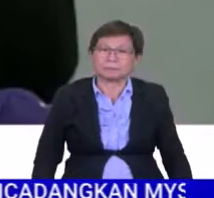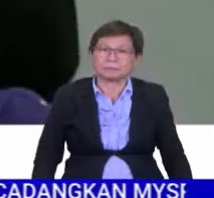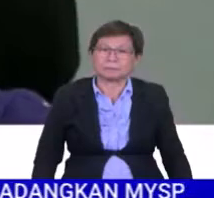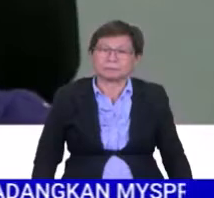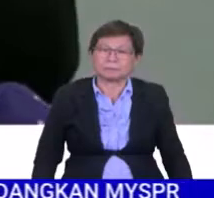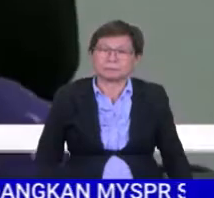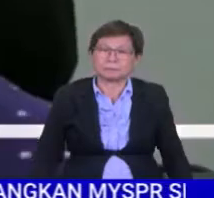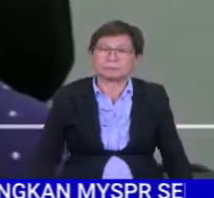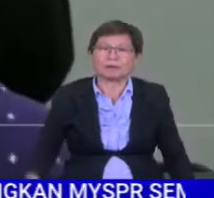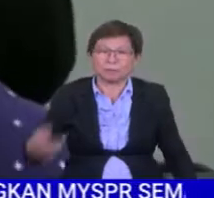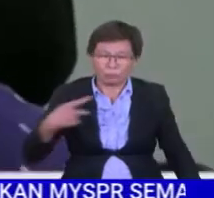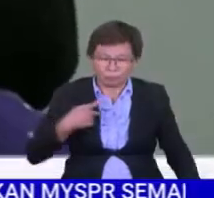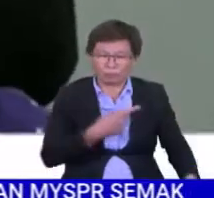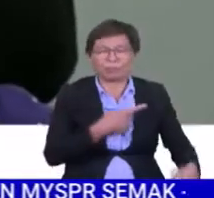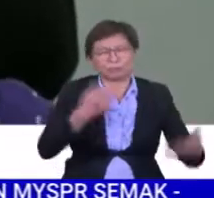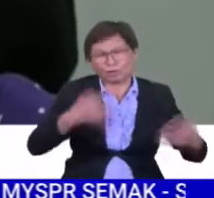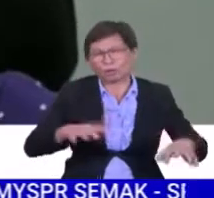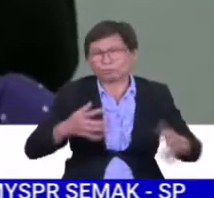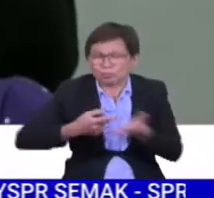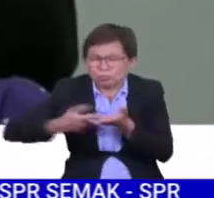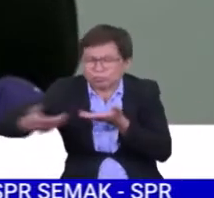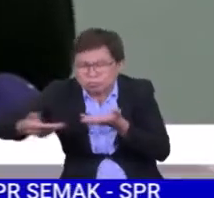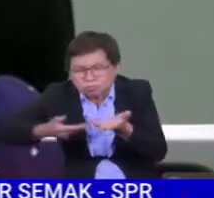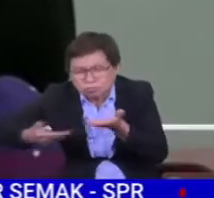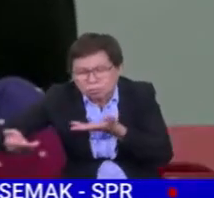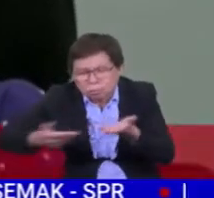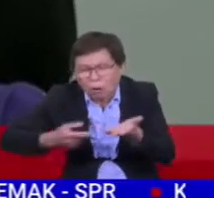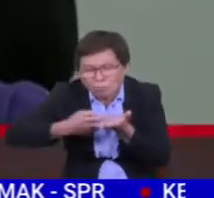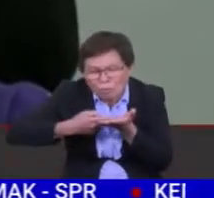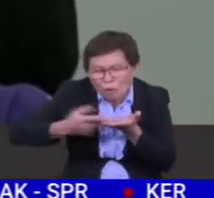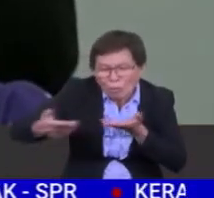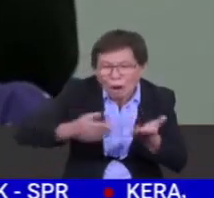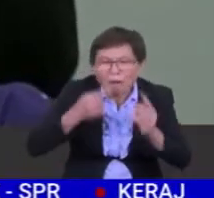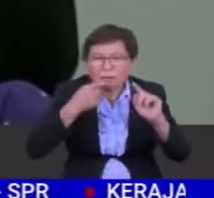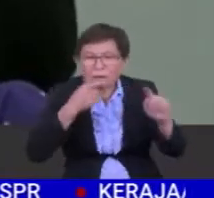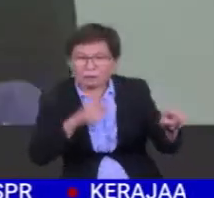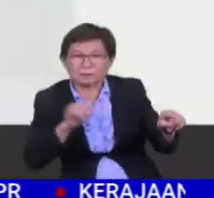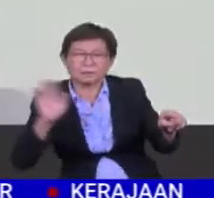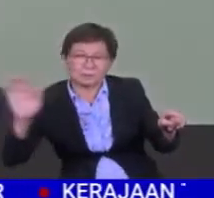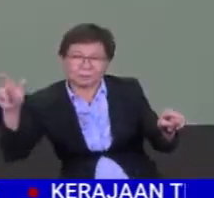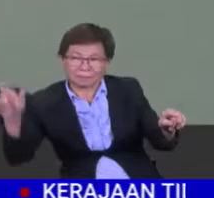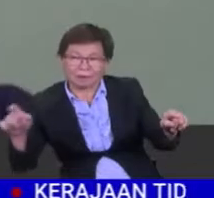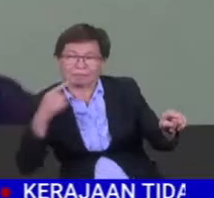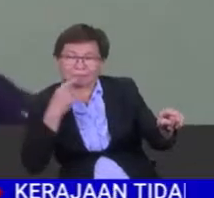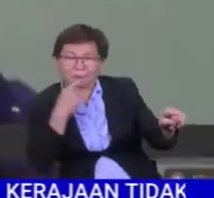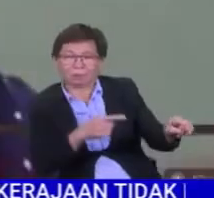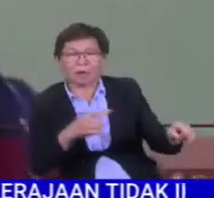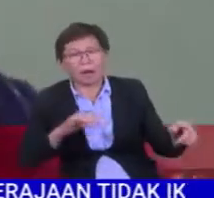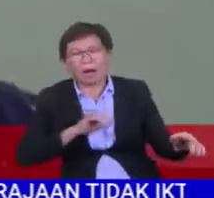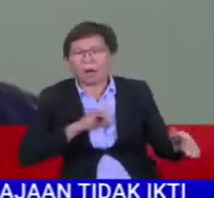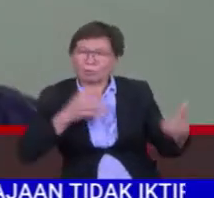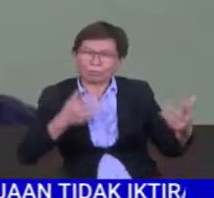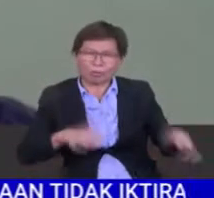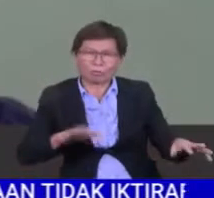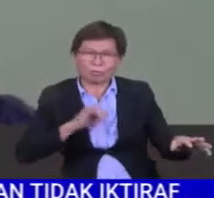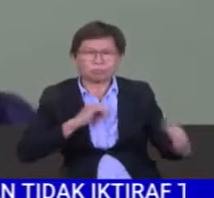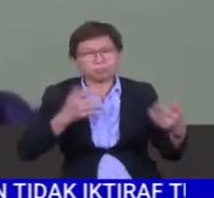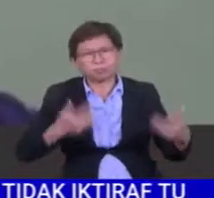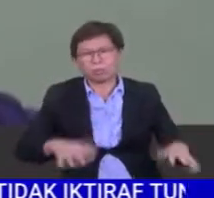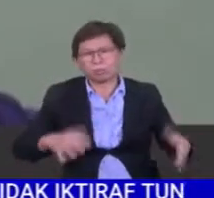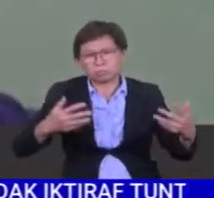We just had a discussion and, you know, it will be answered lah by the 12th. Actually, I already have